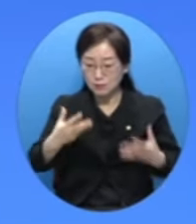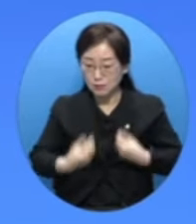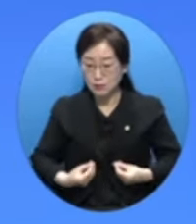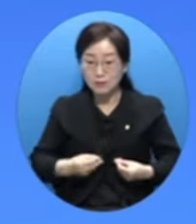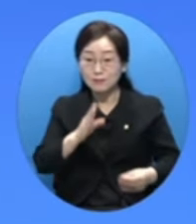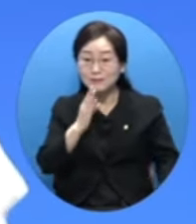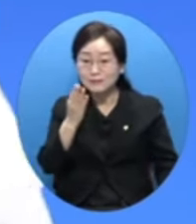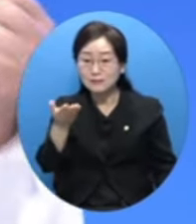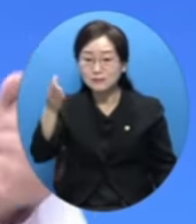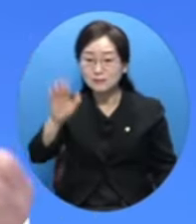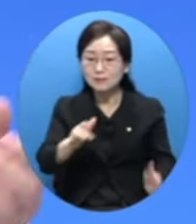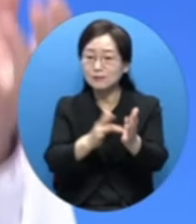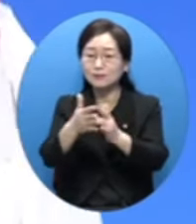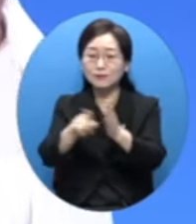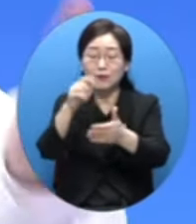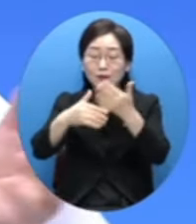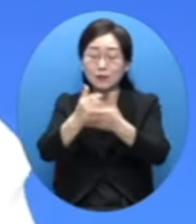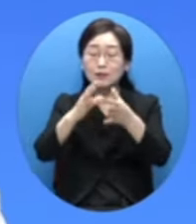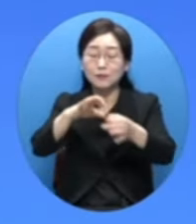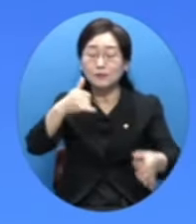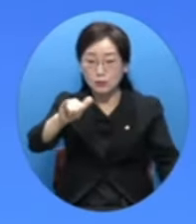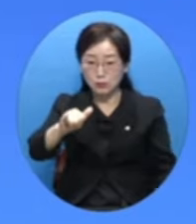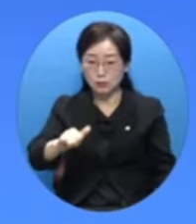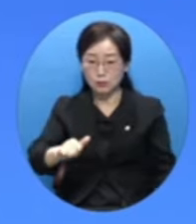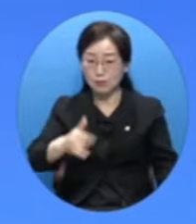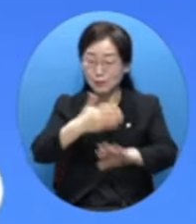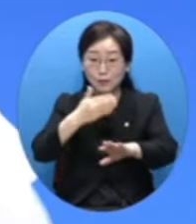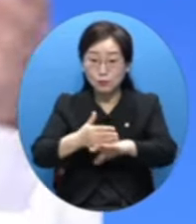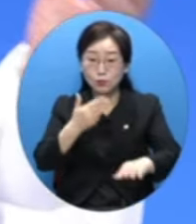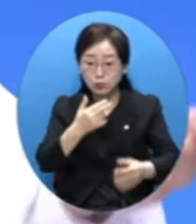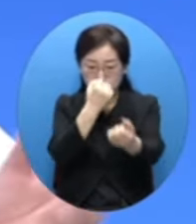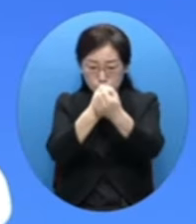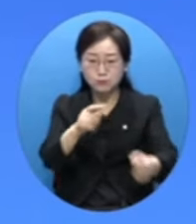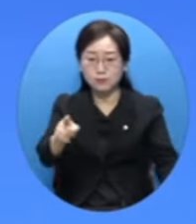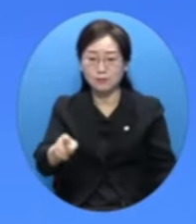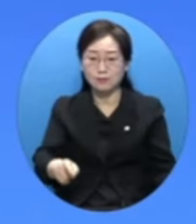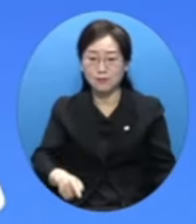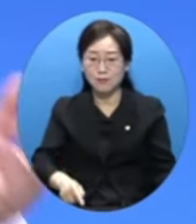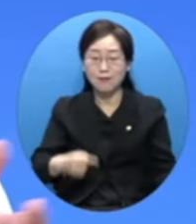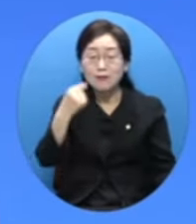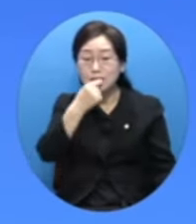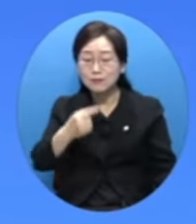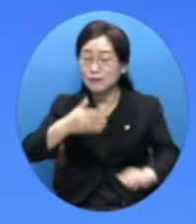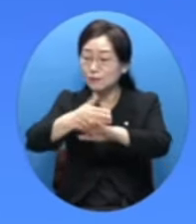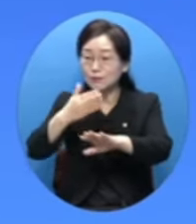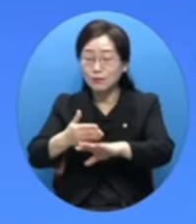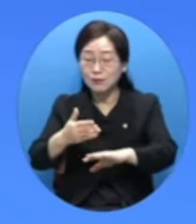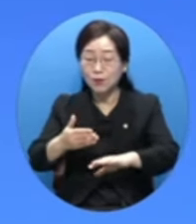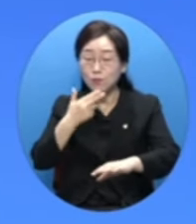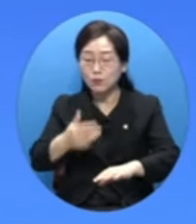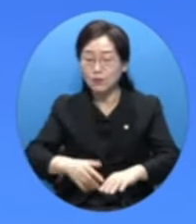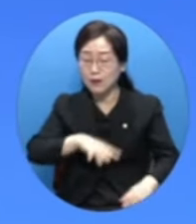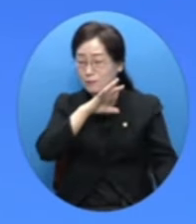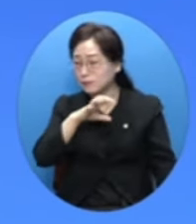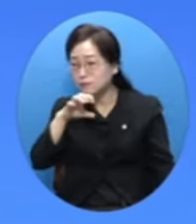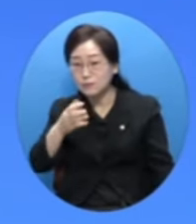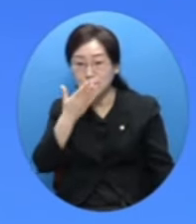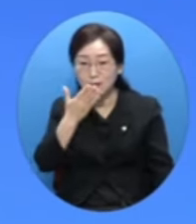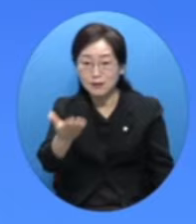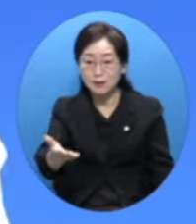예수 믿고 하나님의 자녀가 되었는데 어찌 우리가 감사를 드리지 않습니까? 어찌 우리가 한 입으로 감사하지 않고 원망하고 불평할 수